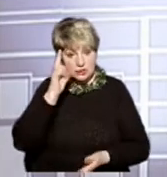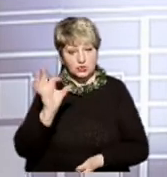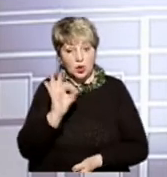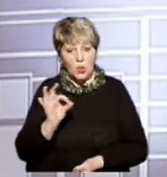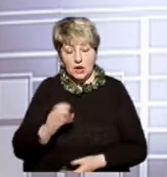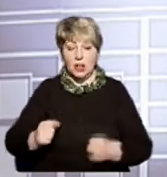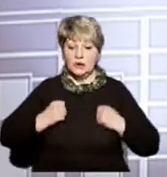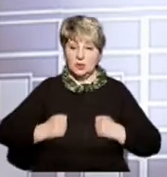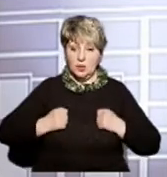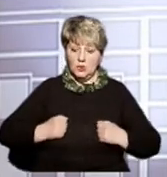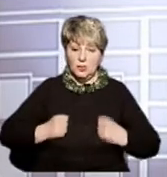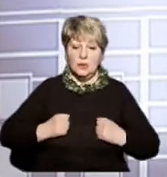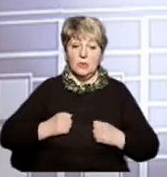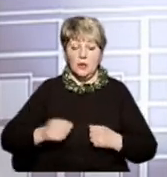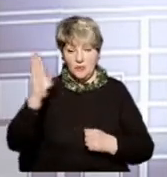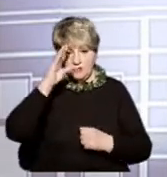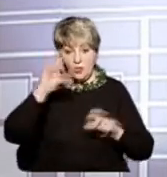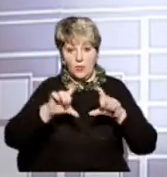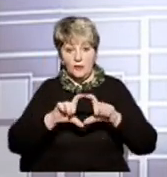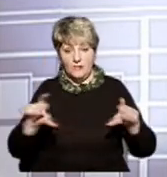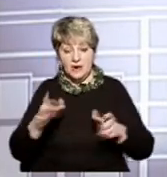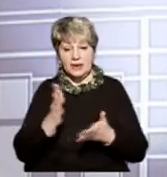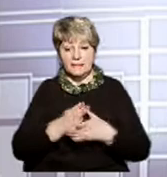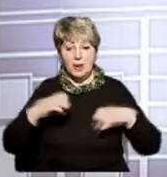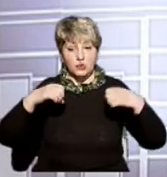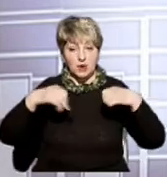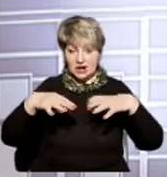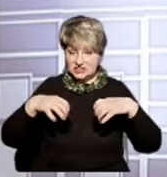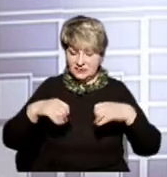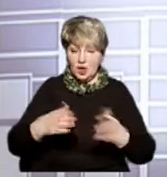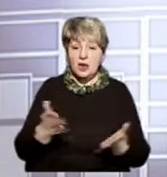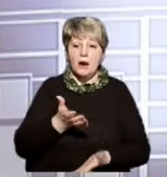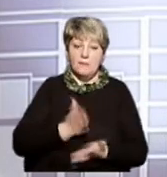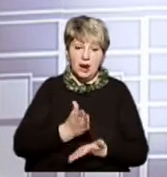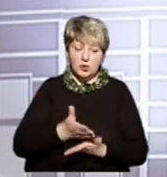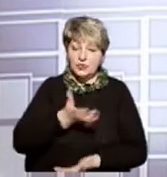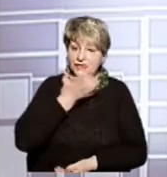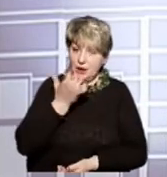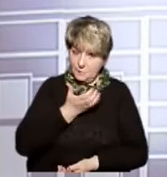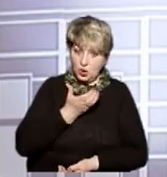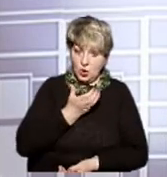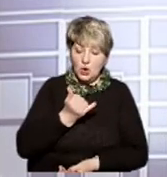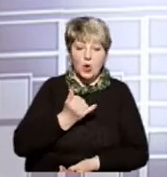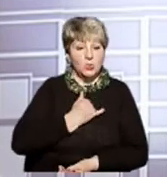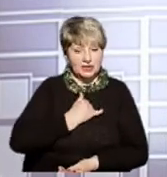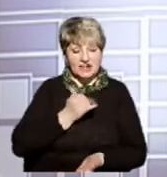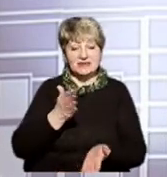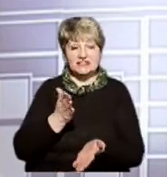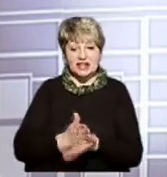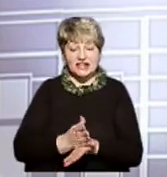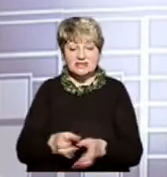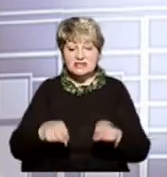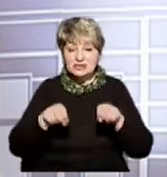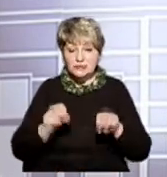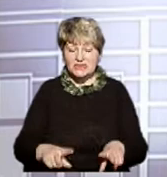душі, які мають вентиляцію, які мають освітлення, які мають тепло. Крім того, у нас є